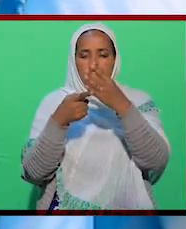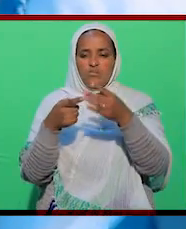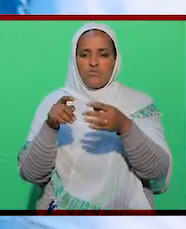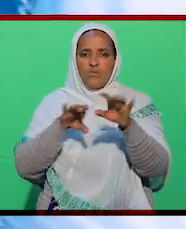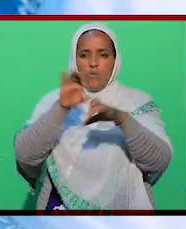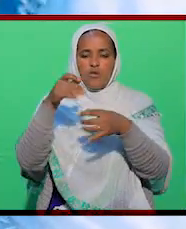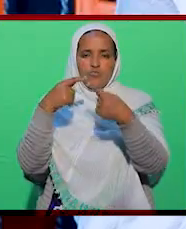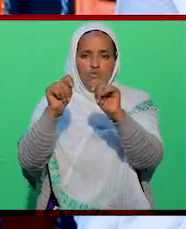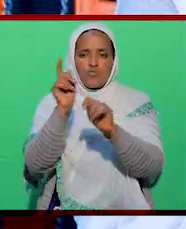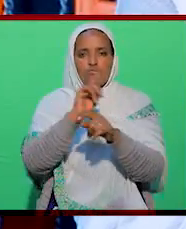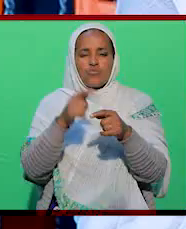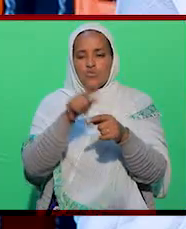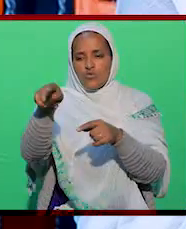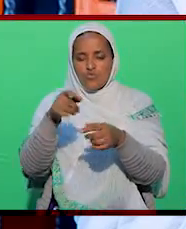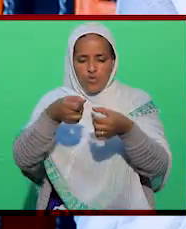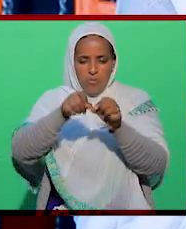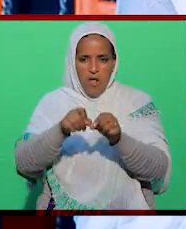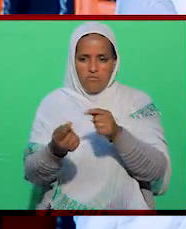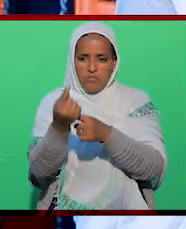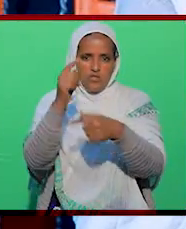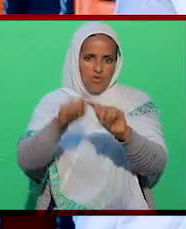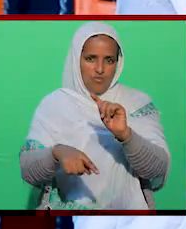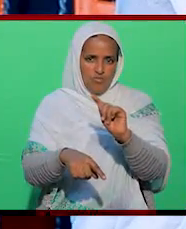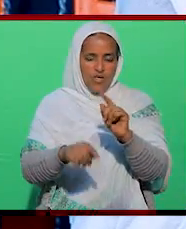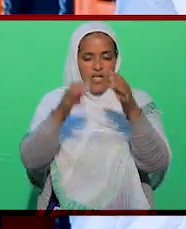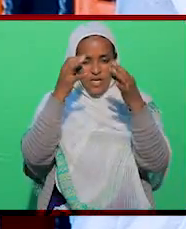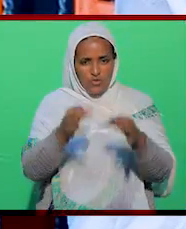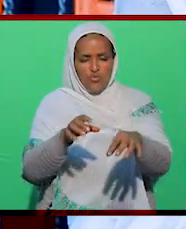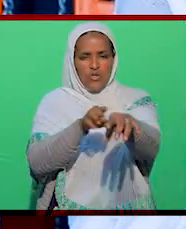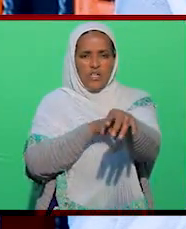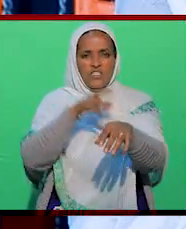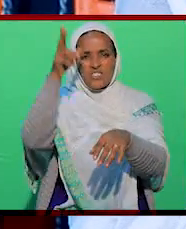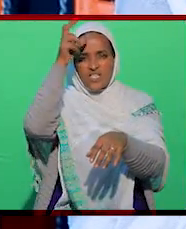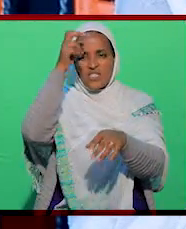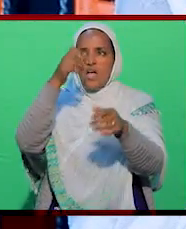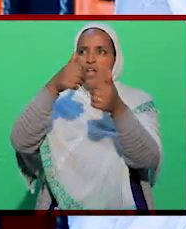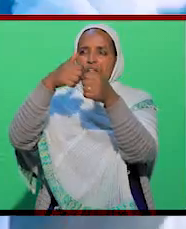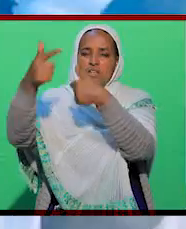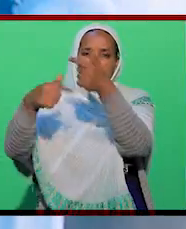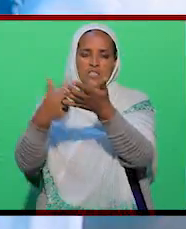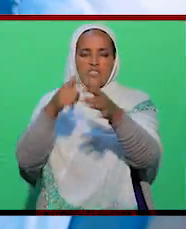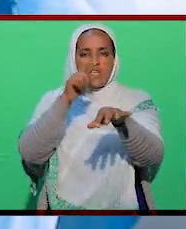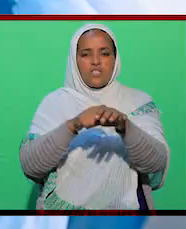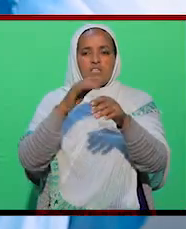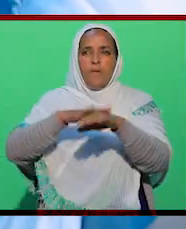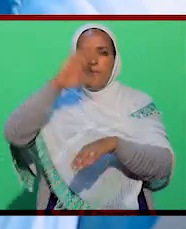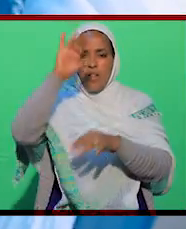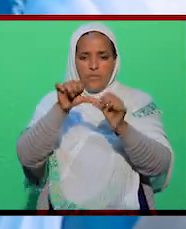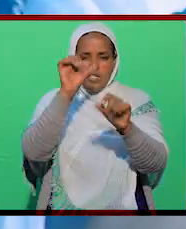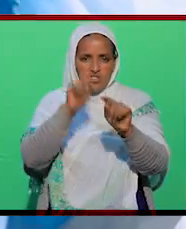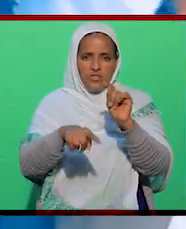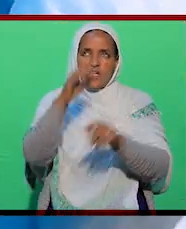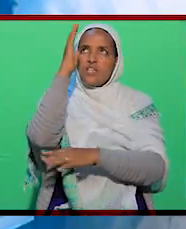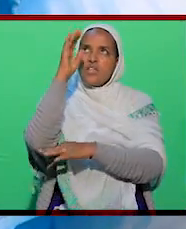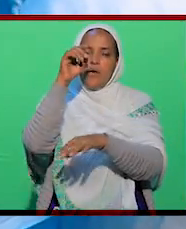አራተኛውን ማድረግ ሲሞክሩ ምን ሆኑ ይላል? አልቻሉ። ስለዚህ ከተወሰነ ርቀት ሰይጣን ሊሄድ ይችላል። ያኔ አይ ከዚህ በላይ መቀጠል